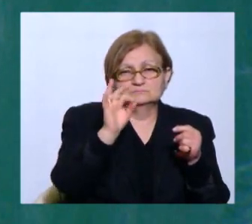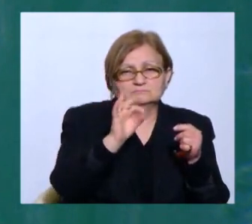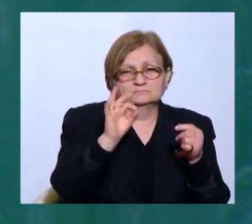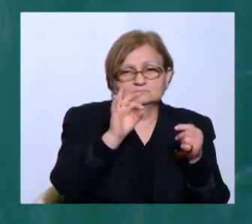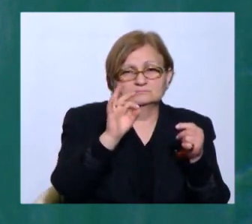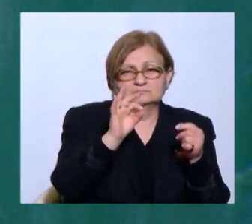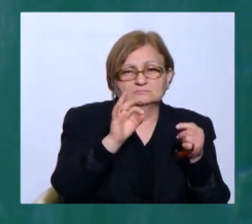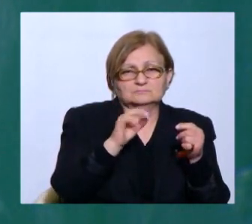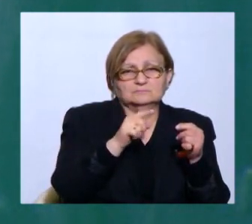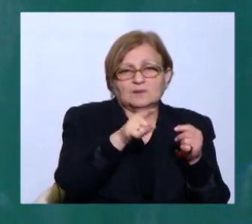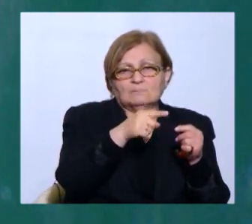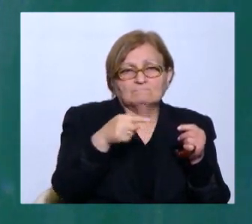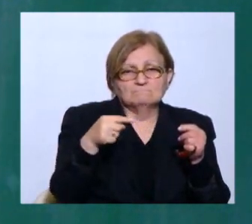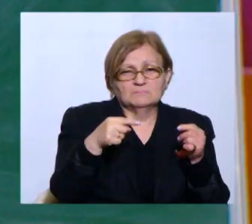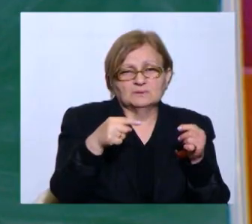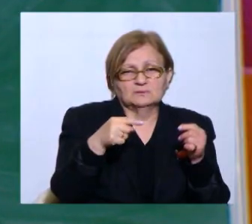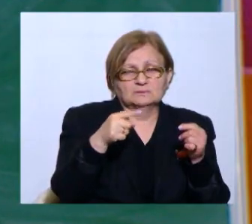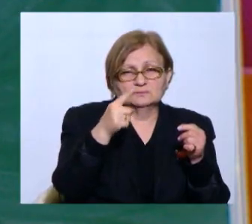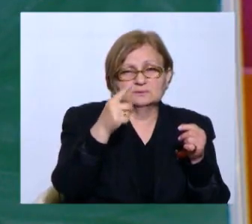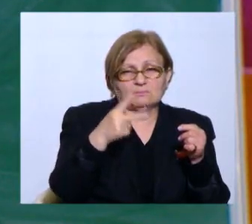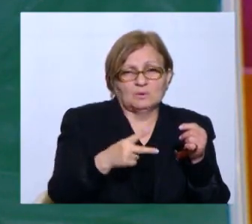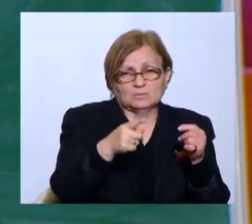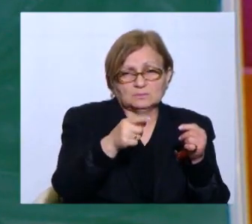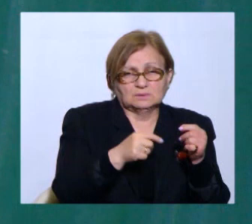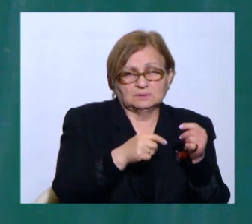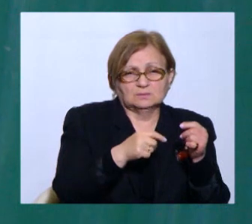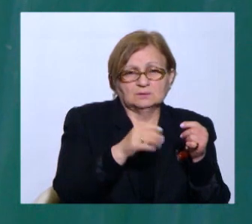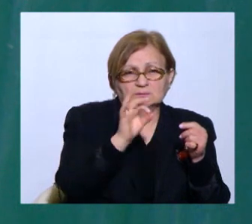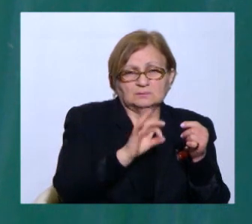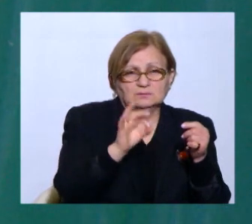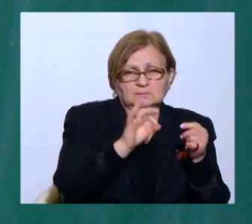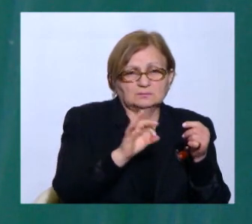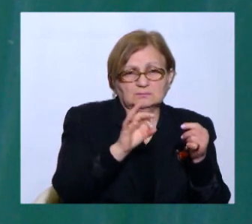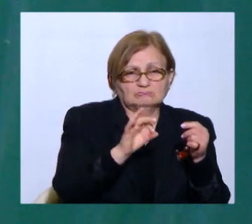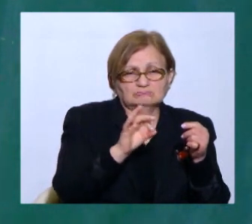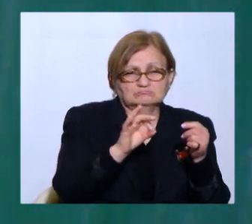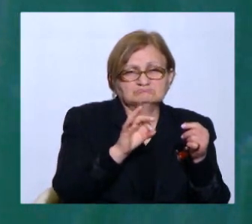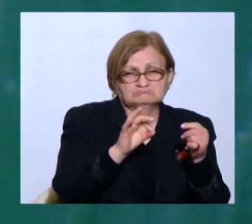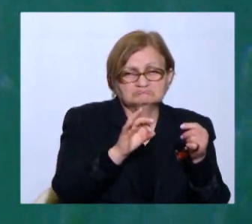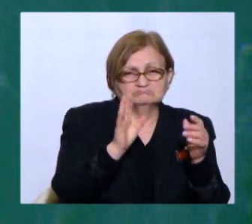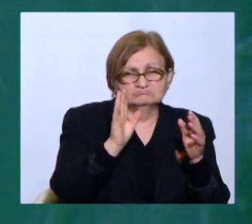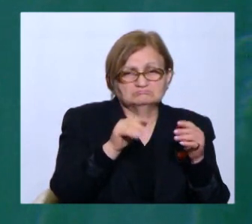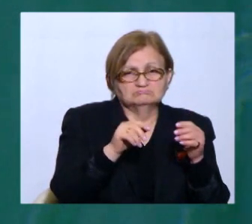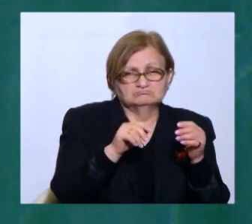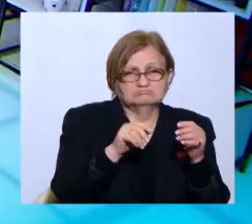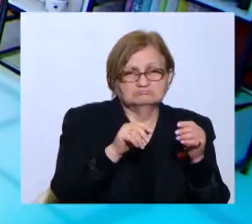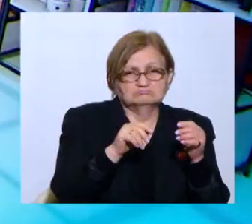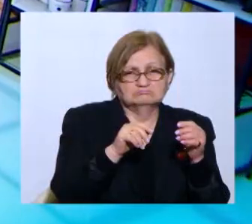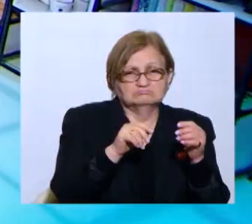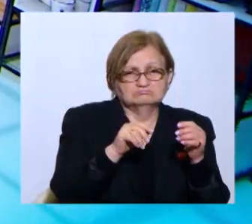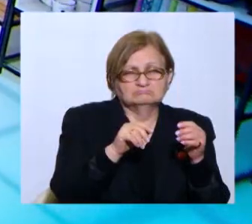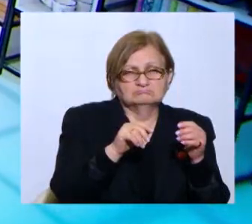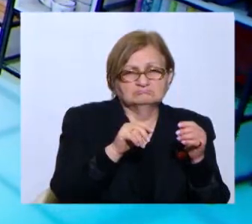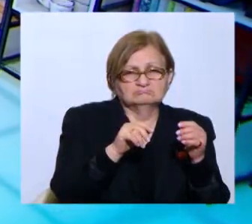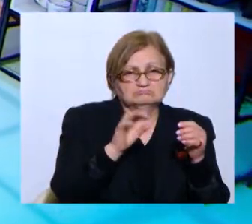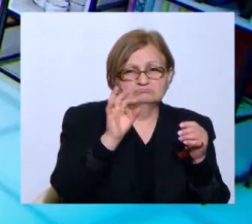0.25 -1 ხარისხში იქნება 1/2. ხარისხად 0, ნებისმიერი რიცხვი ხარისხად 0, 0-ის გარდა, ხო? 2 აშკარად 0 არ